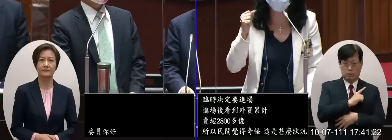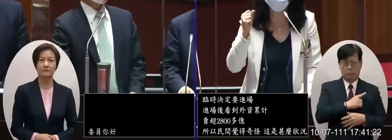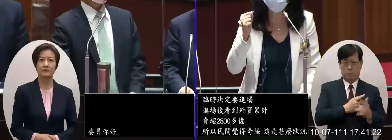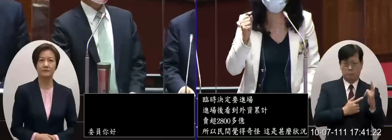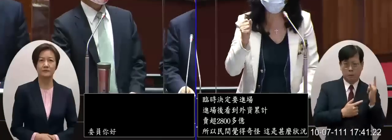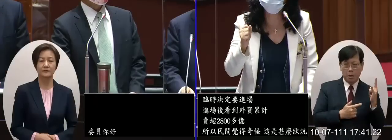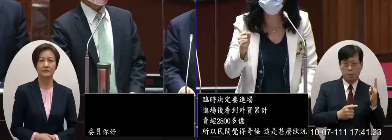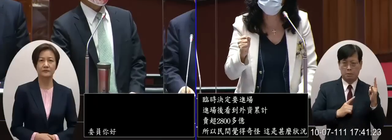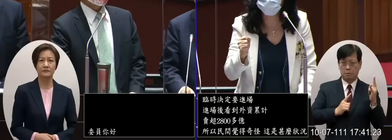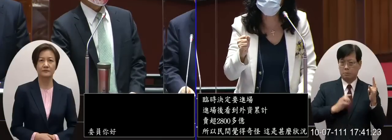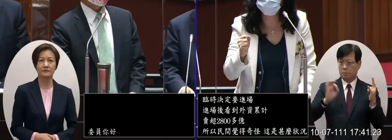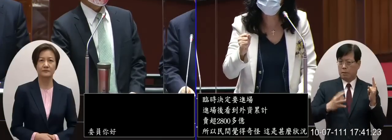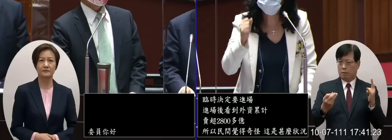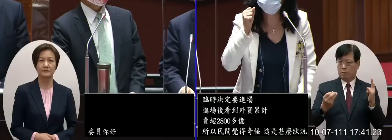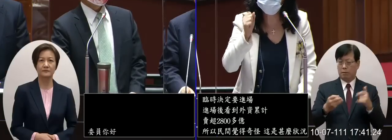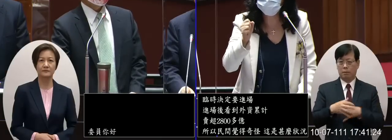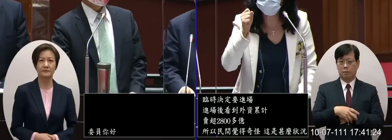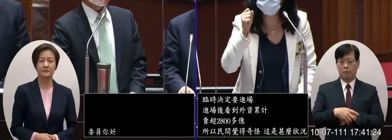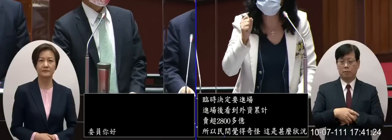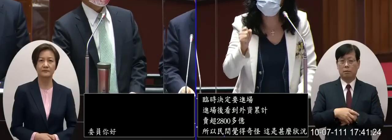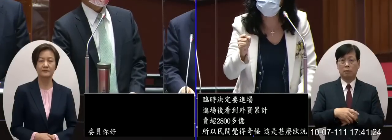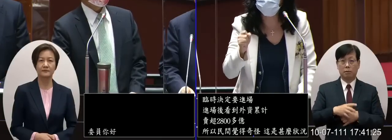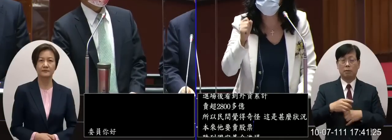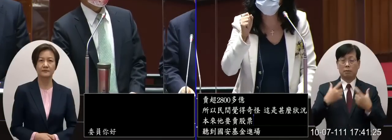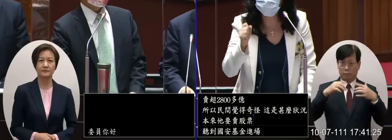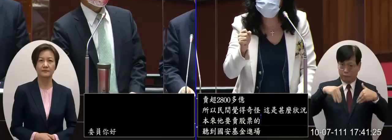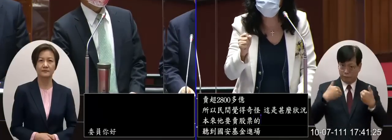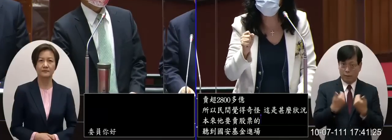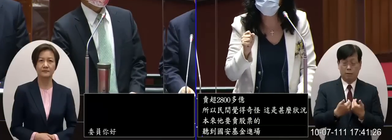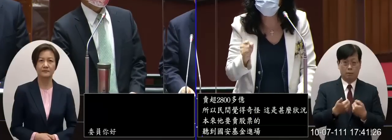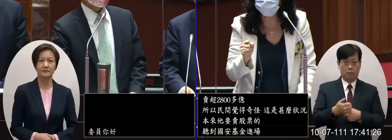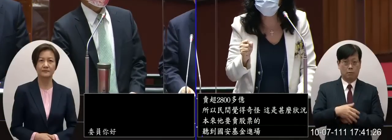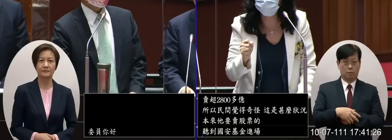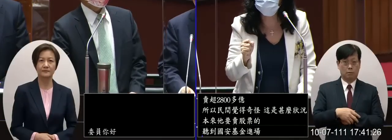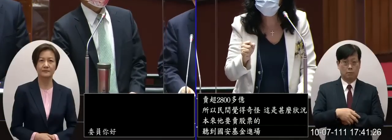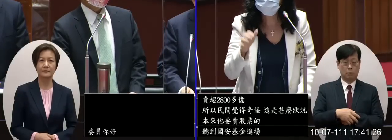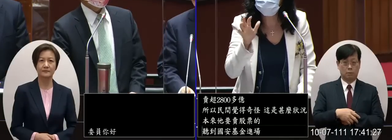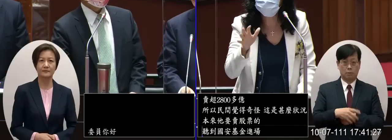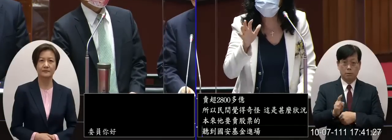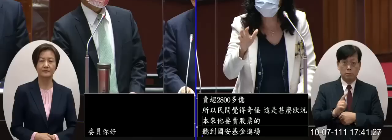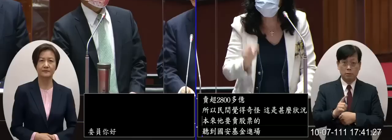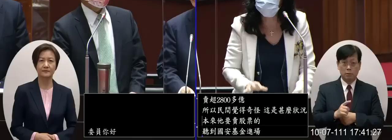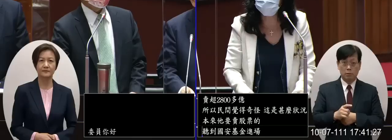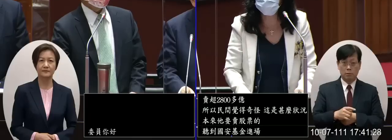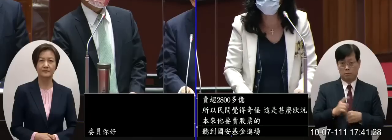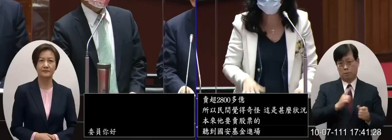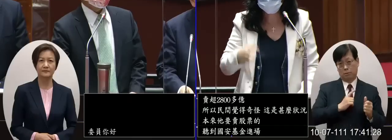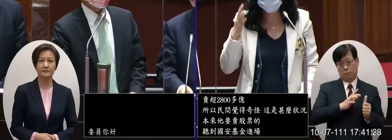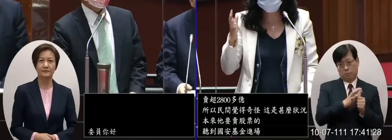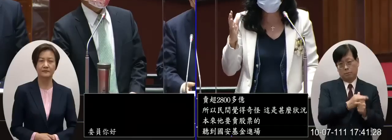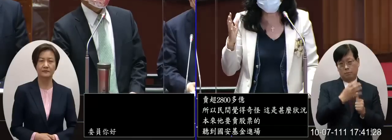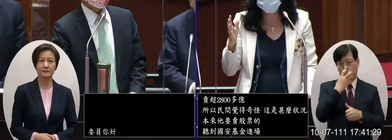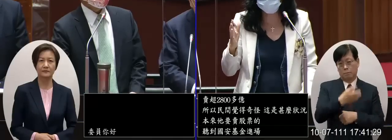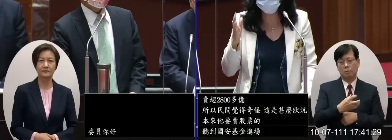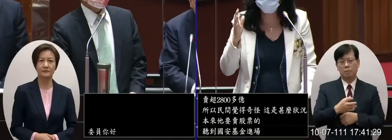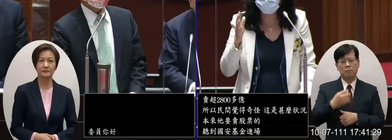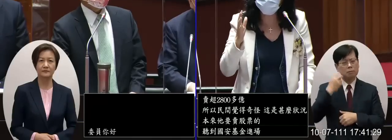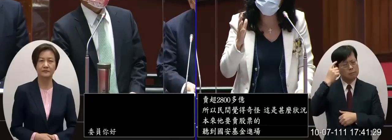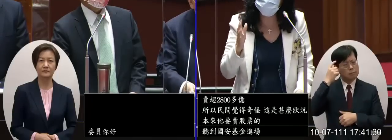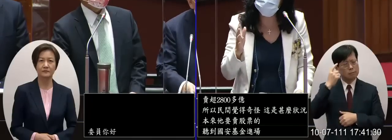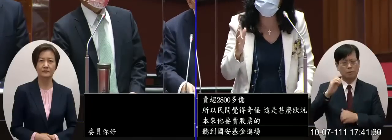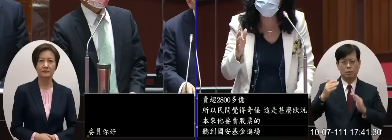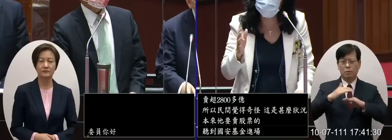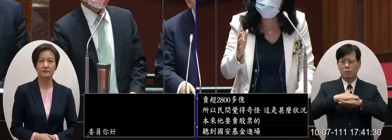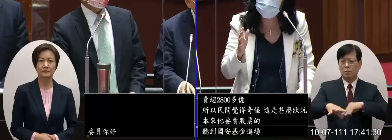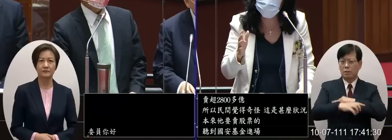以呢，他没有把股票卖掉，所以他反而变成一个什么？他是一个受灾户，所以人家觉得说国